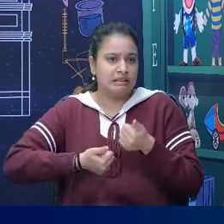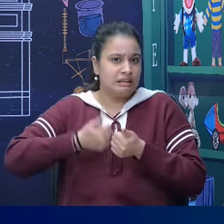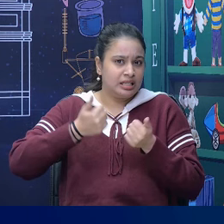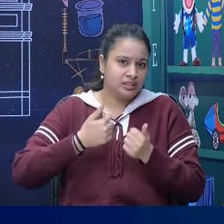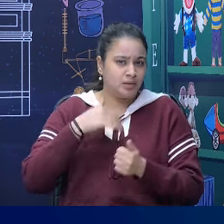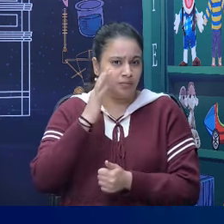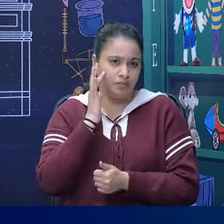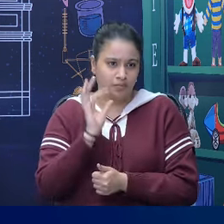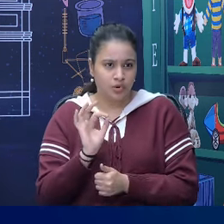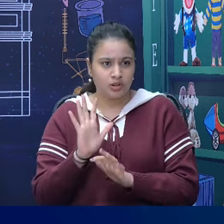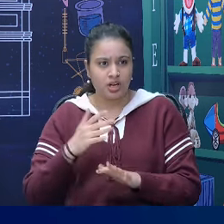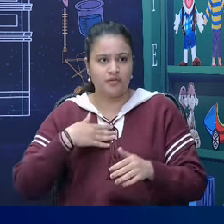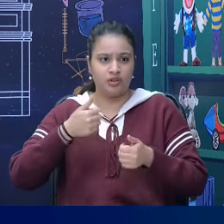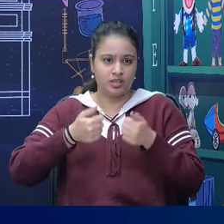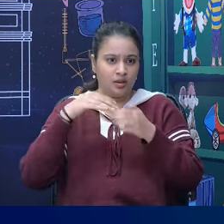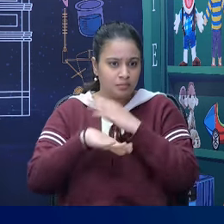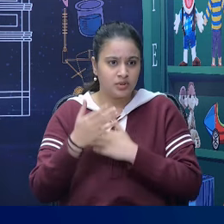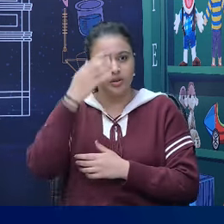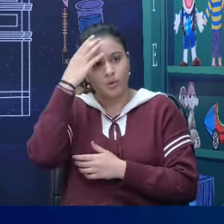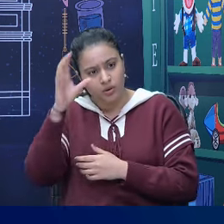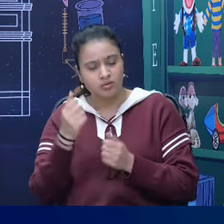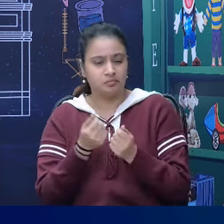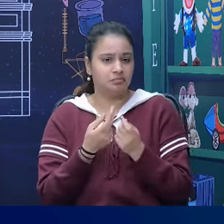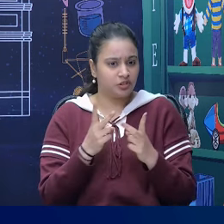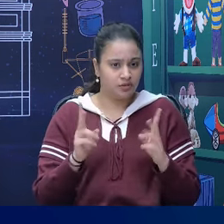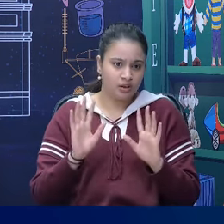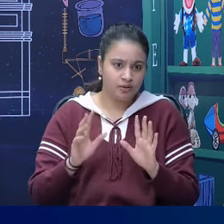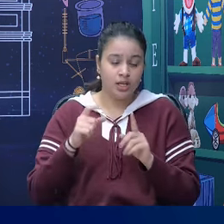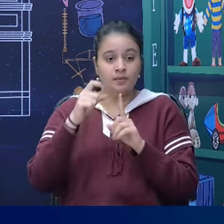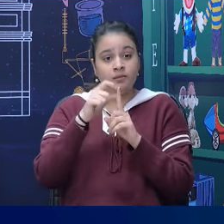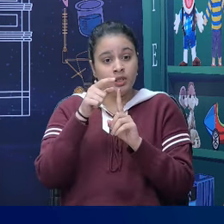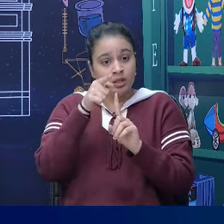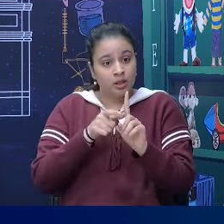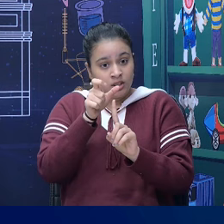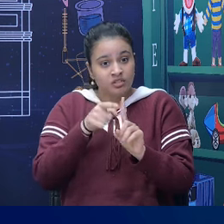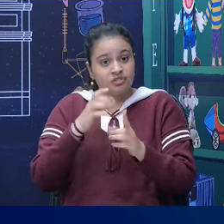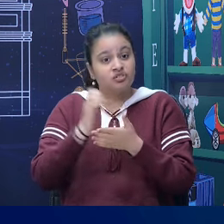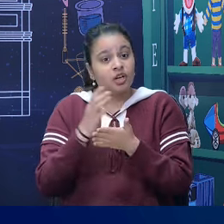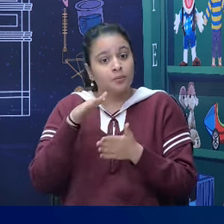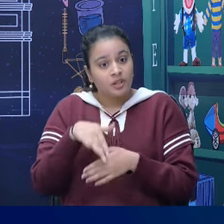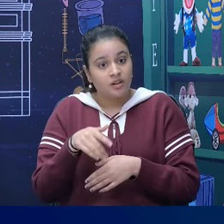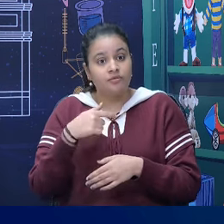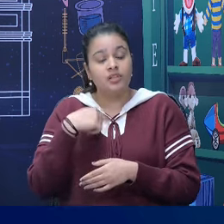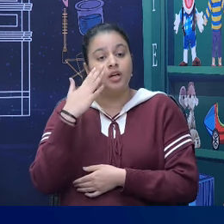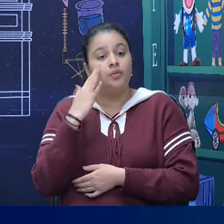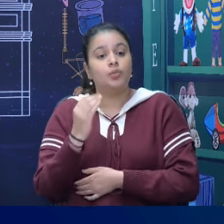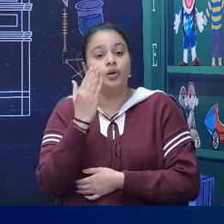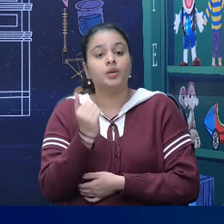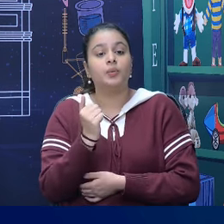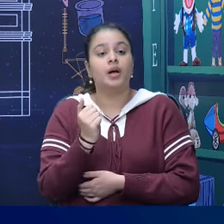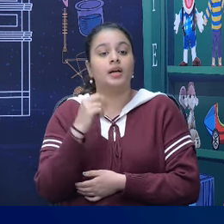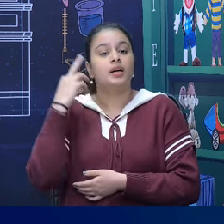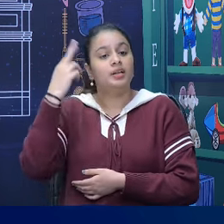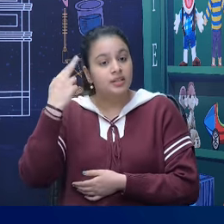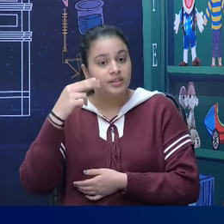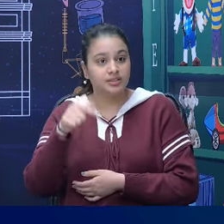हैं हर चैप्टर से सवाल आते हैं हर कांसेप्ट पूछा जाता है यहां पर जो पॉलिनो है वो इंपॉर्टेंट इसलिए और हो जाता है क्योंकि वो गणित में